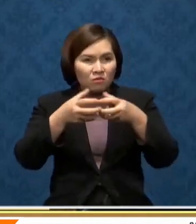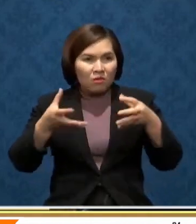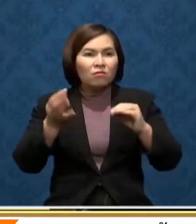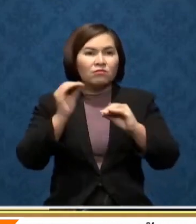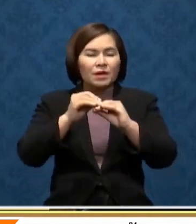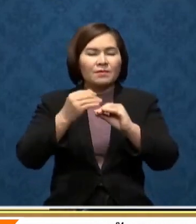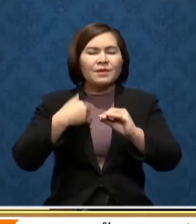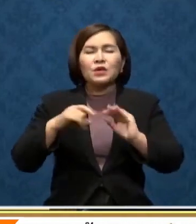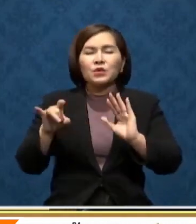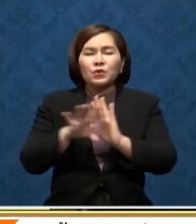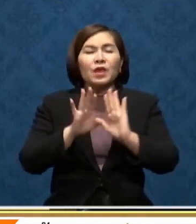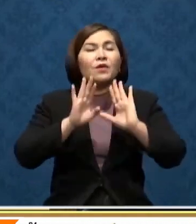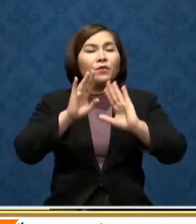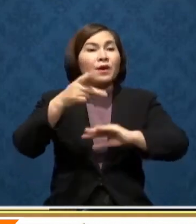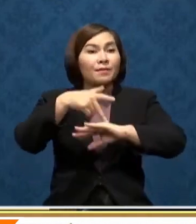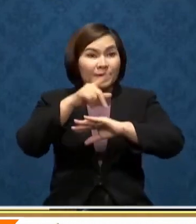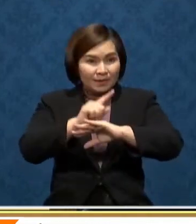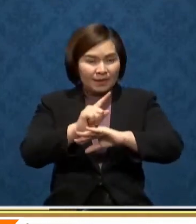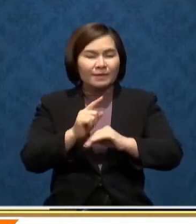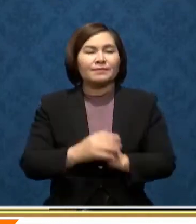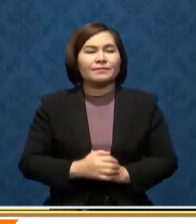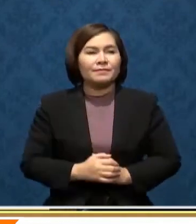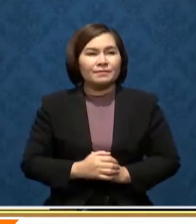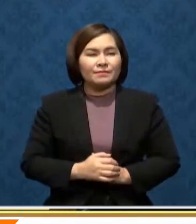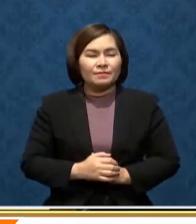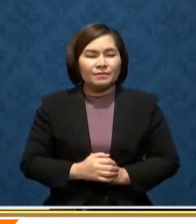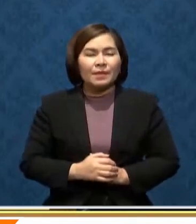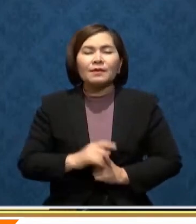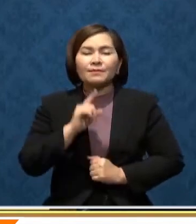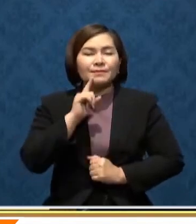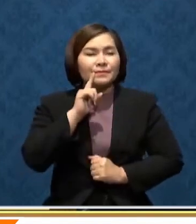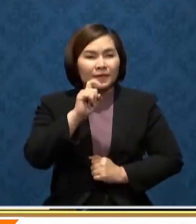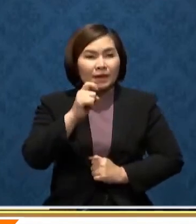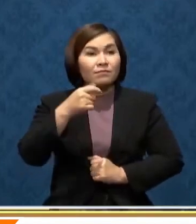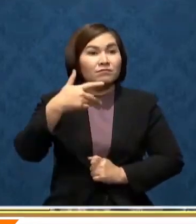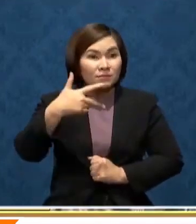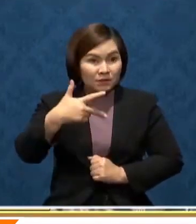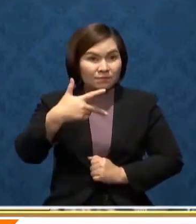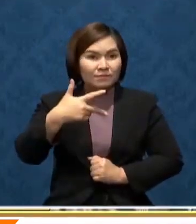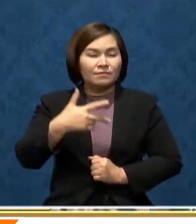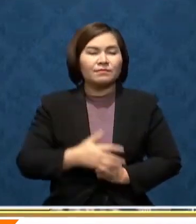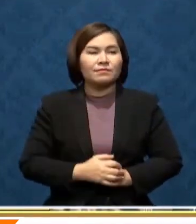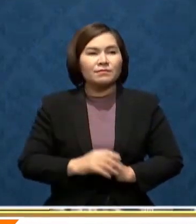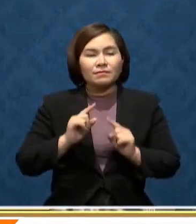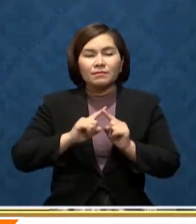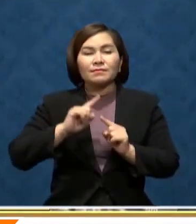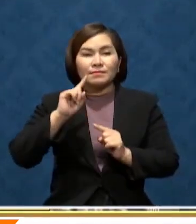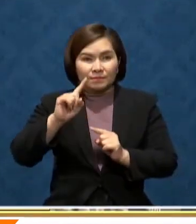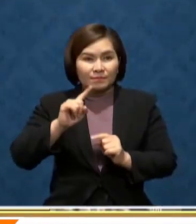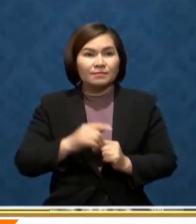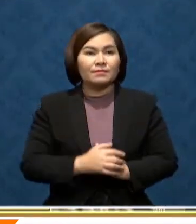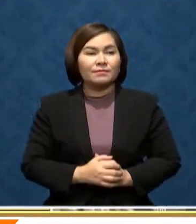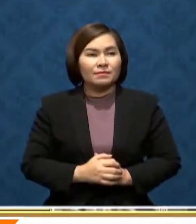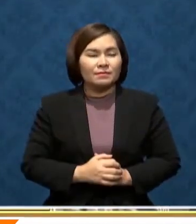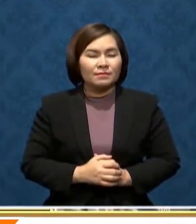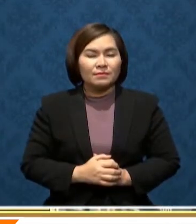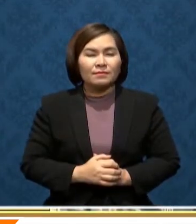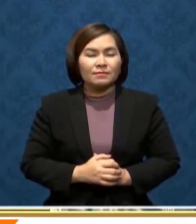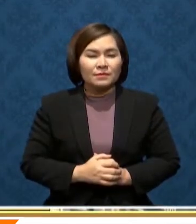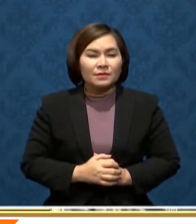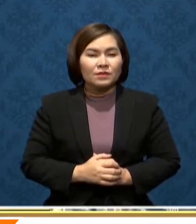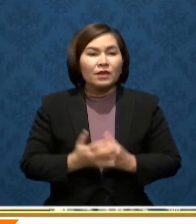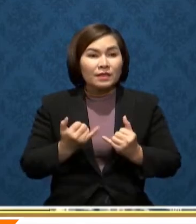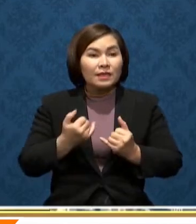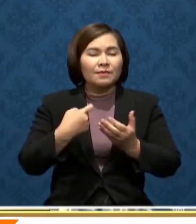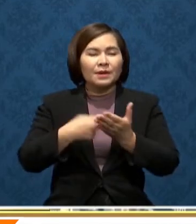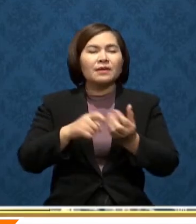ท้ายสิ่งที่อยากฝากท่านประธานไปถึงผู้มาชี้แจงอาจจะเป็นคำถาม 3ข้อข้อ 1อยากทราบว่ากอง